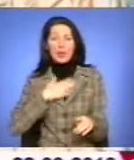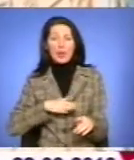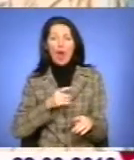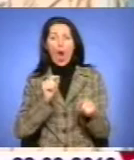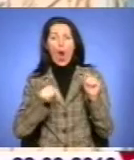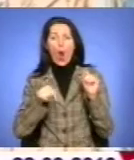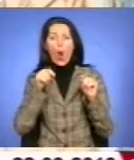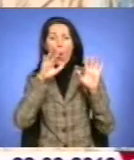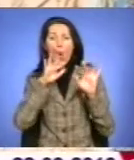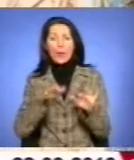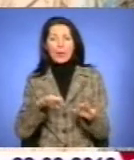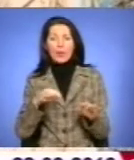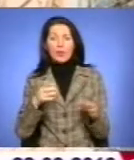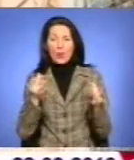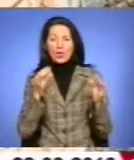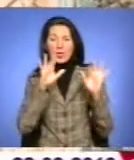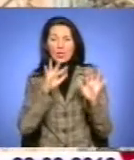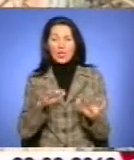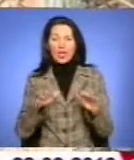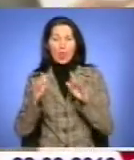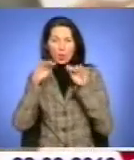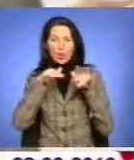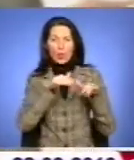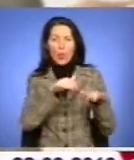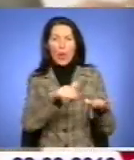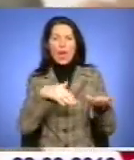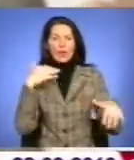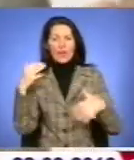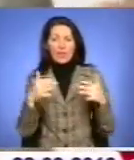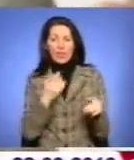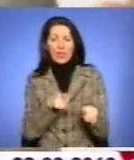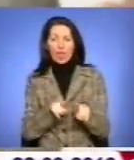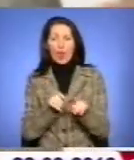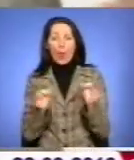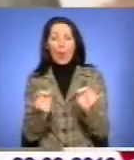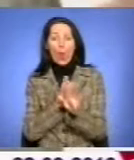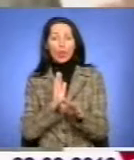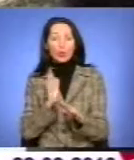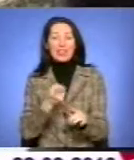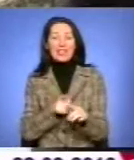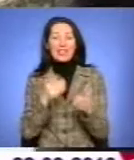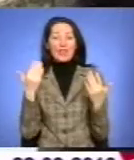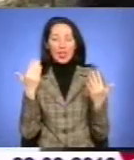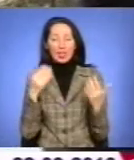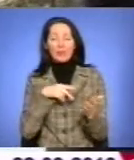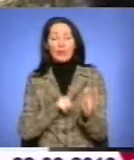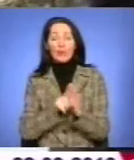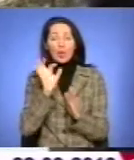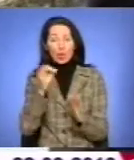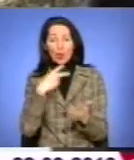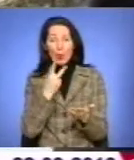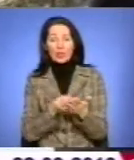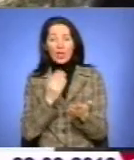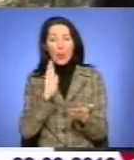у вигляді мокрого снігу, туман, поривчастий вітер. Саме таку погоду прогнозують на ці вихідні. Температурні показники, знову ж таки,